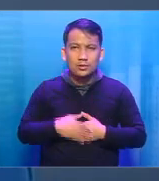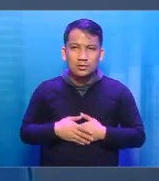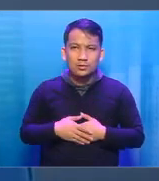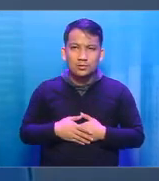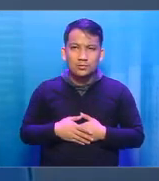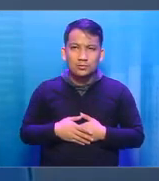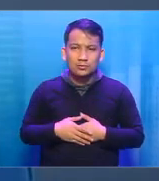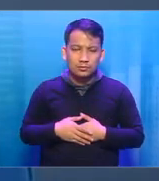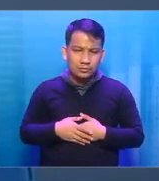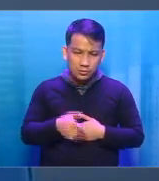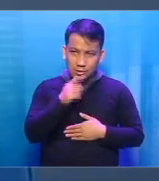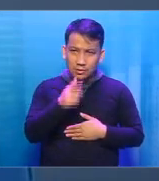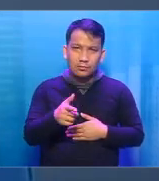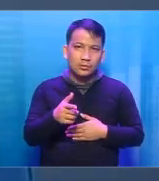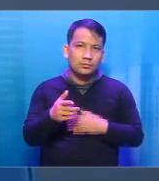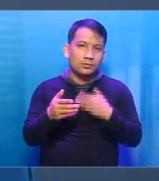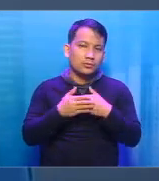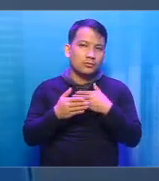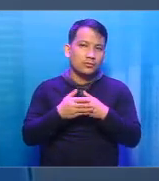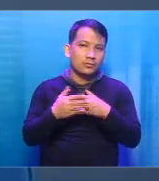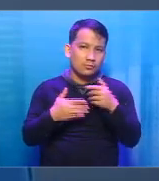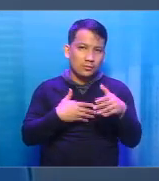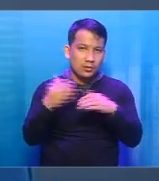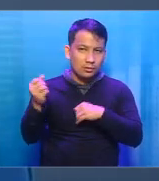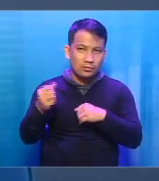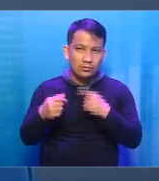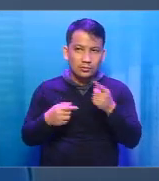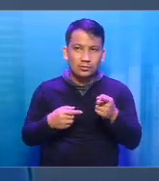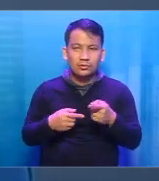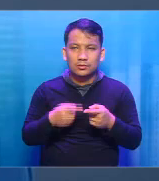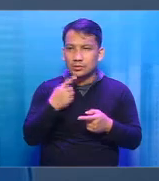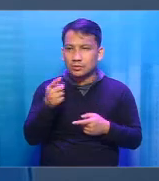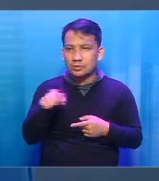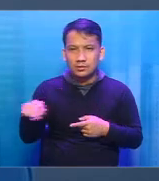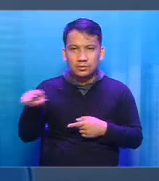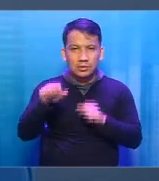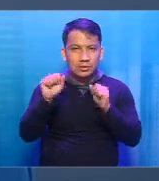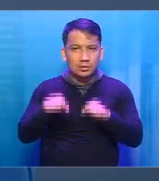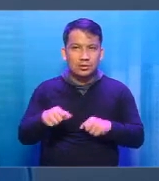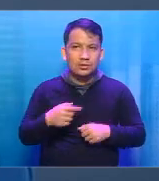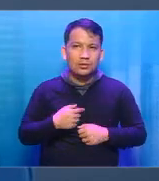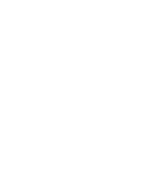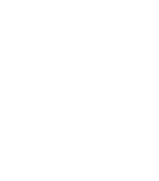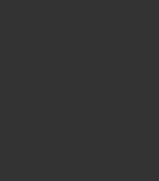maswerte kayo paalis na ako. Makatikim talaga kayo sa akin.